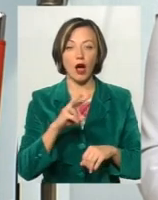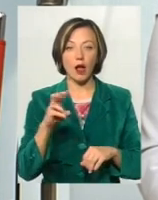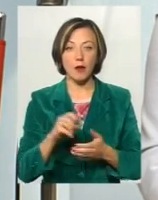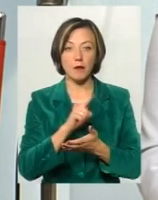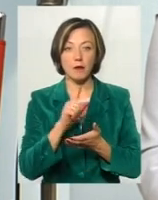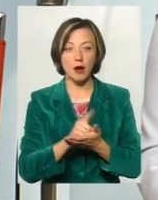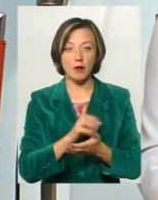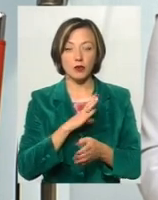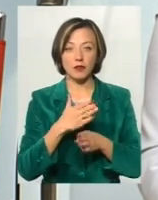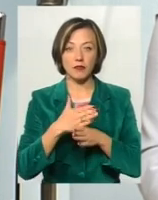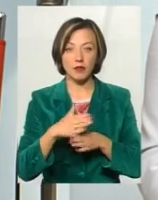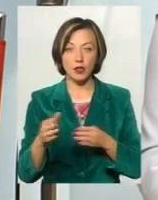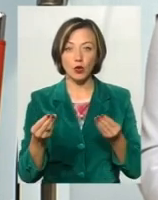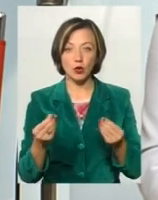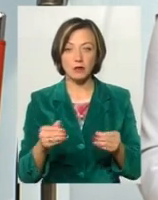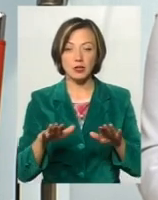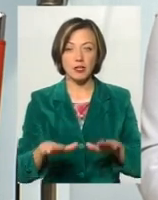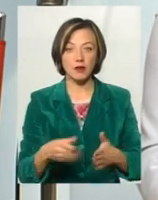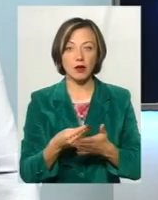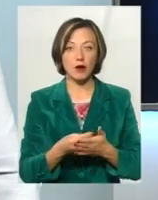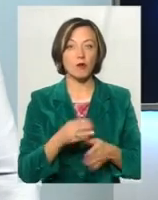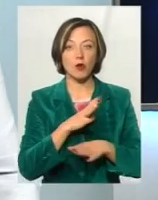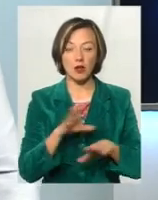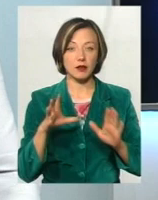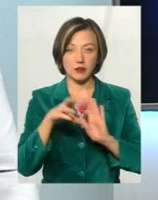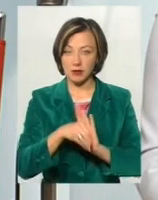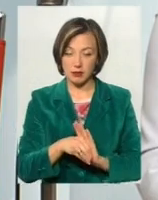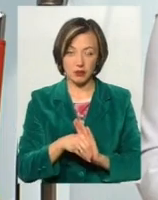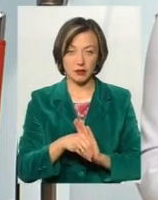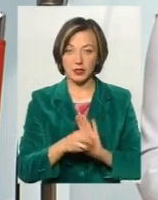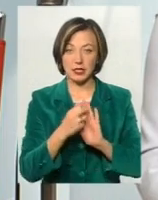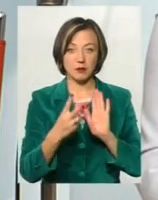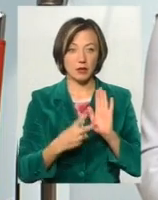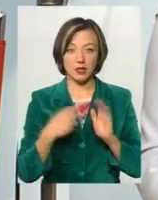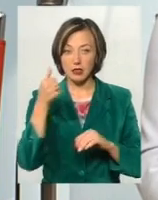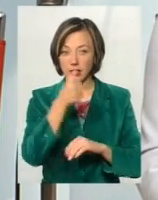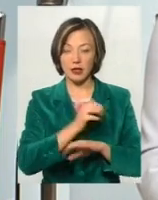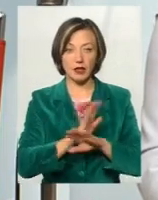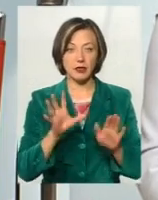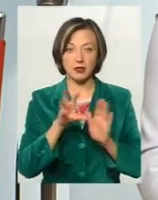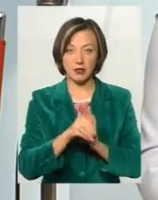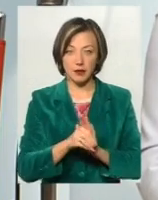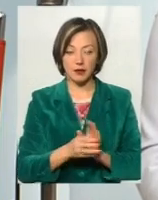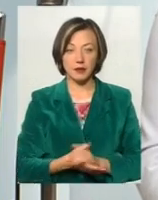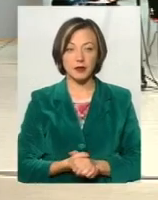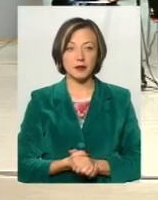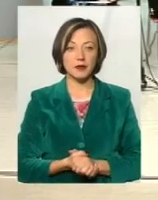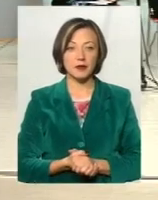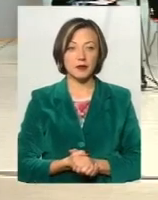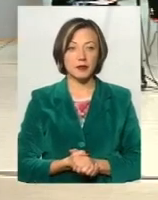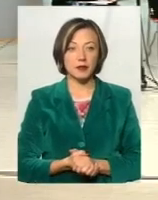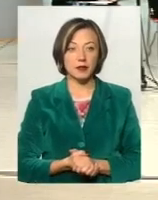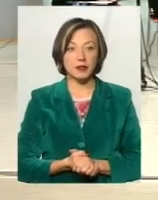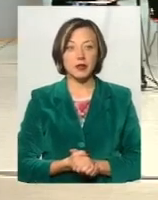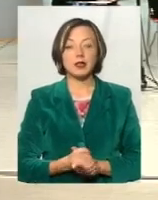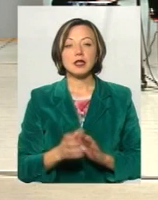бути виділені кошти з місцевого бюджету. А вони були не закладені? Вони були на 17-й бюджетний рік. Ну, 75 закладені. Ті були, вони